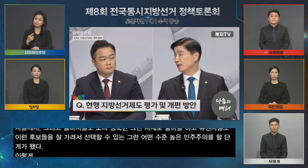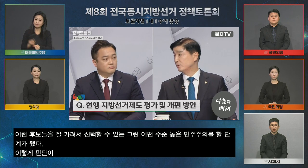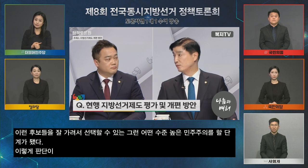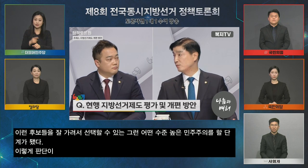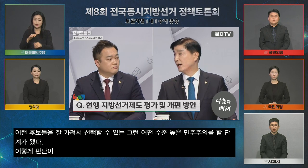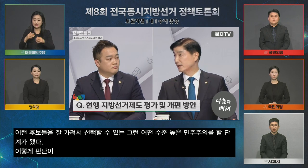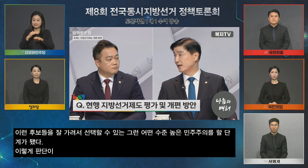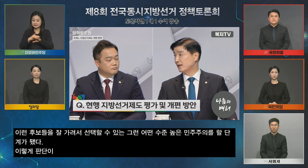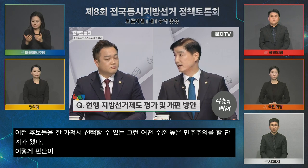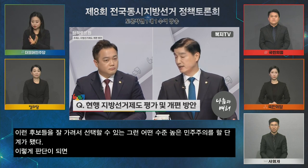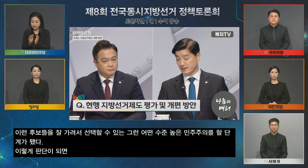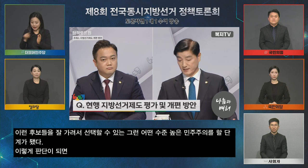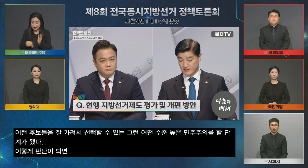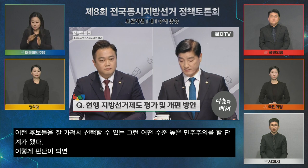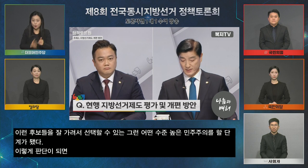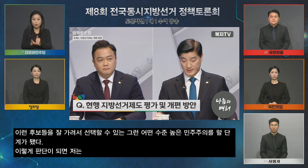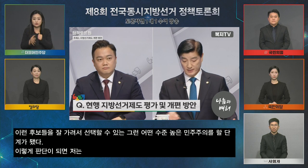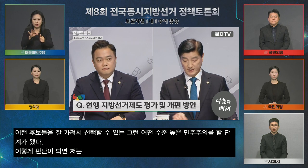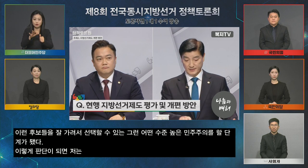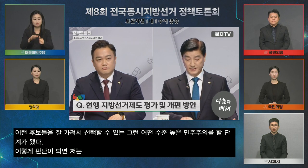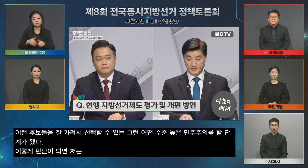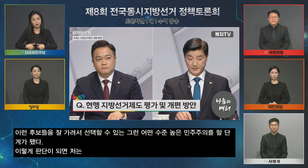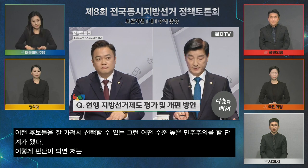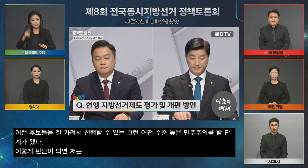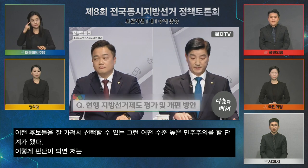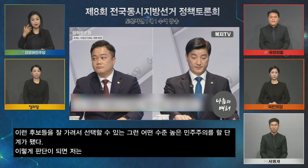공천을 배제해도 무방하다. 이렇게 생각합니다.